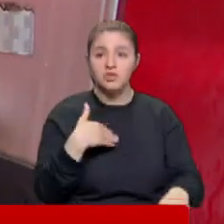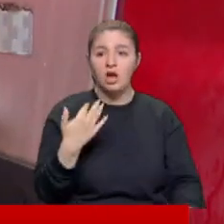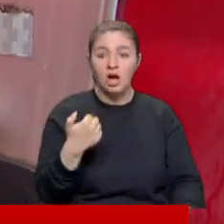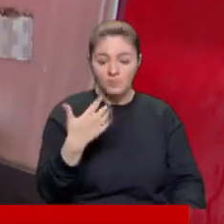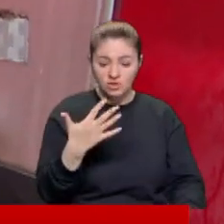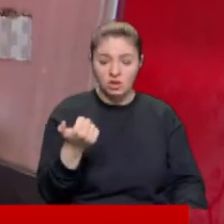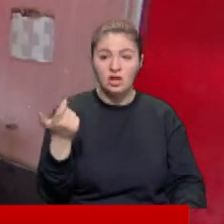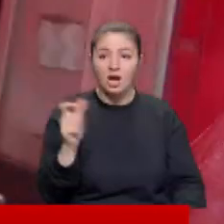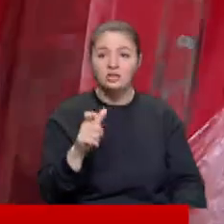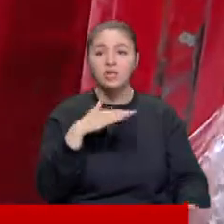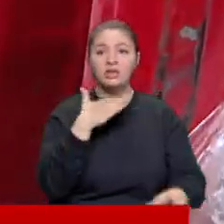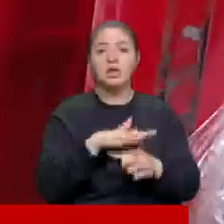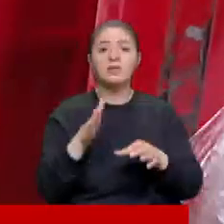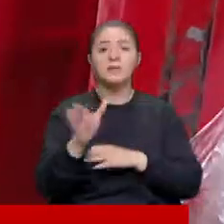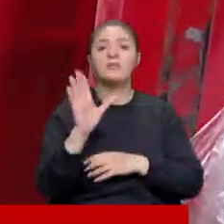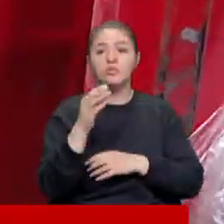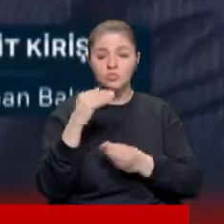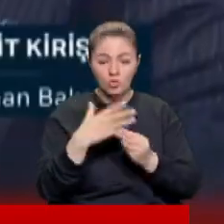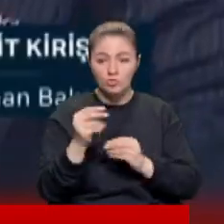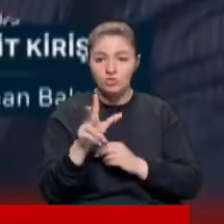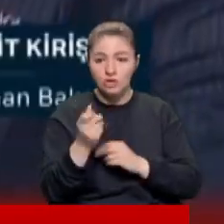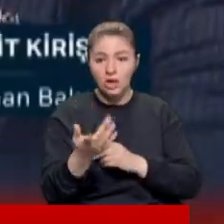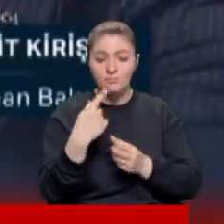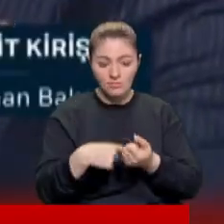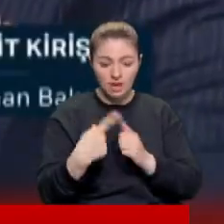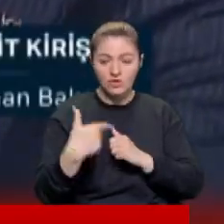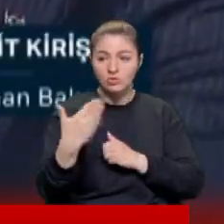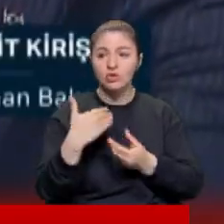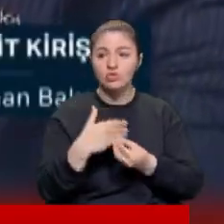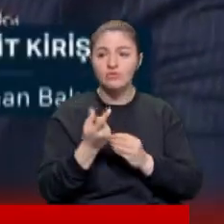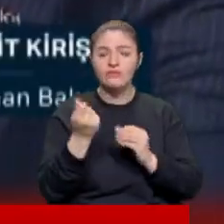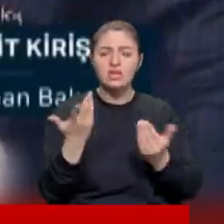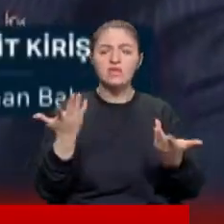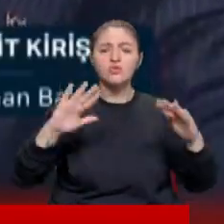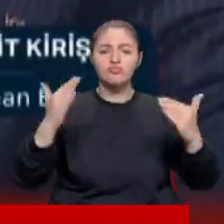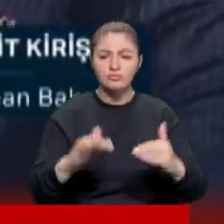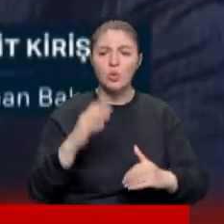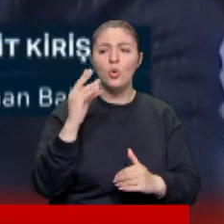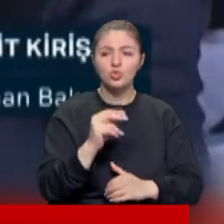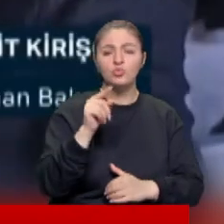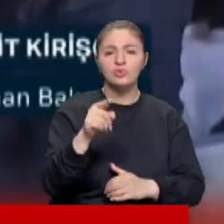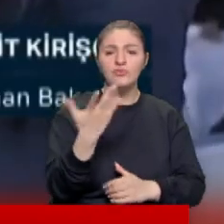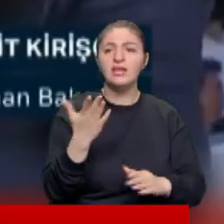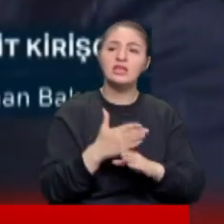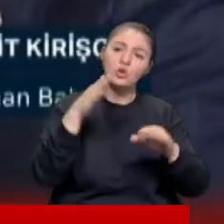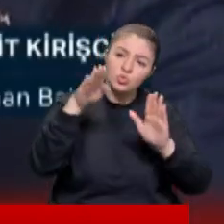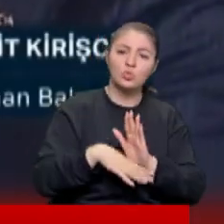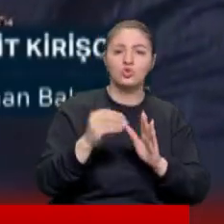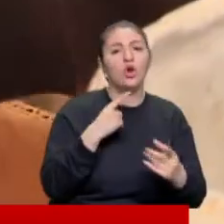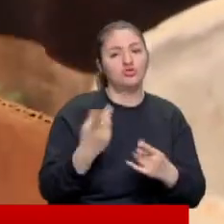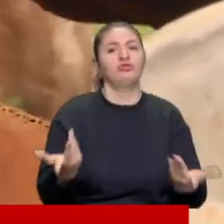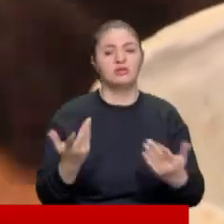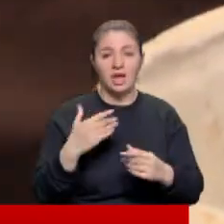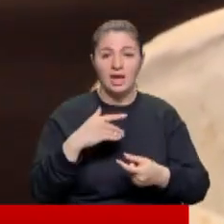5-6 aydır kasaba uğramıyorum. Soğan olmuş 30 lira. Bir hafta sonra soğanın fiyatının nasıl düştüğünü, bu sefer niye düştüğünü